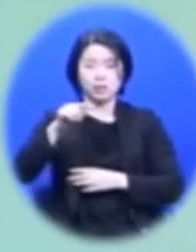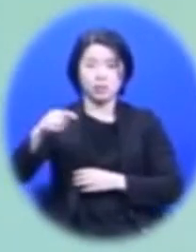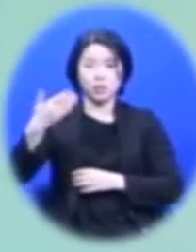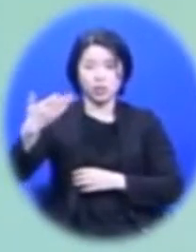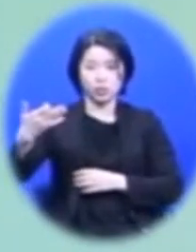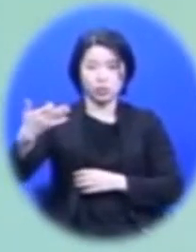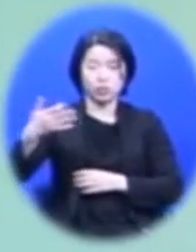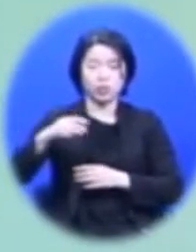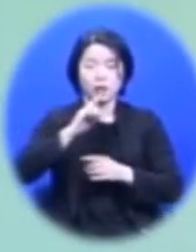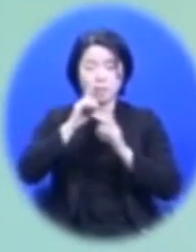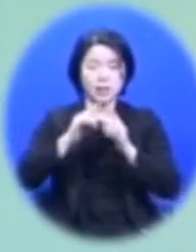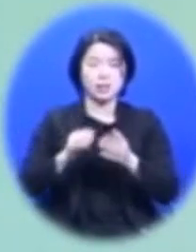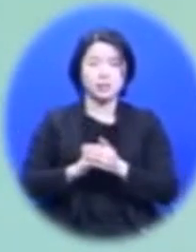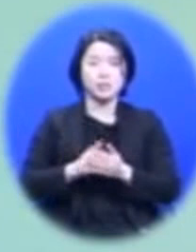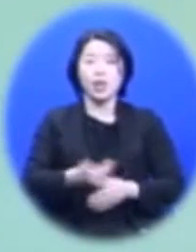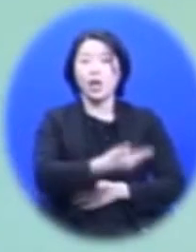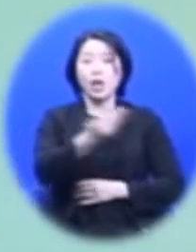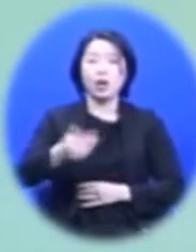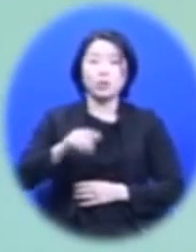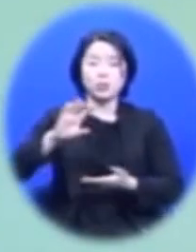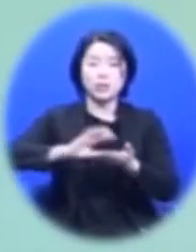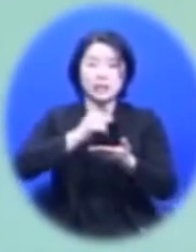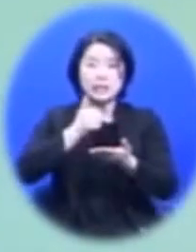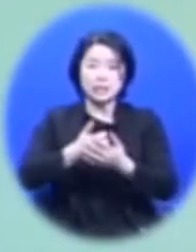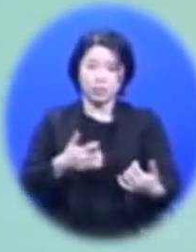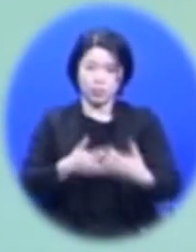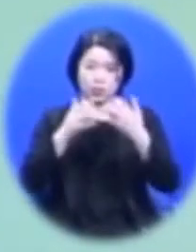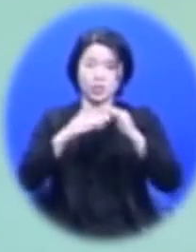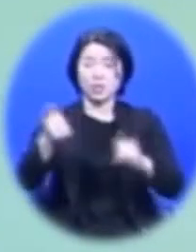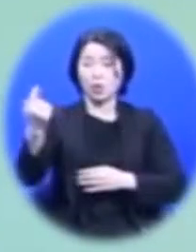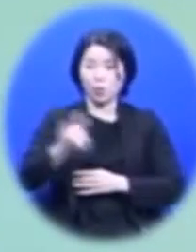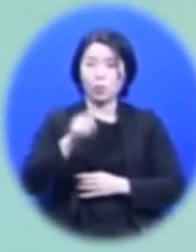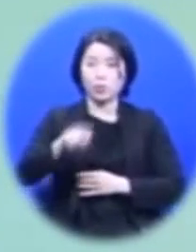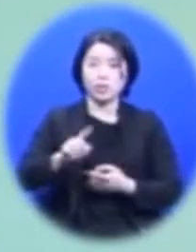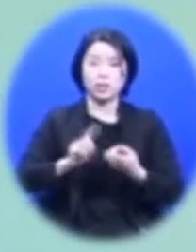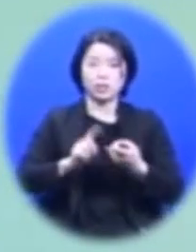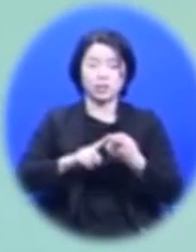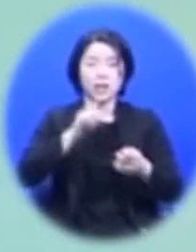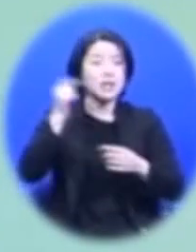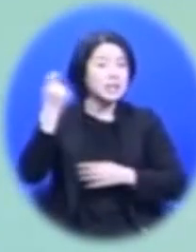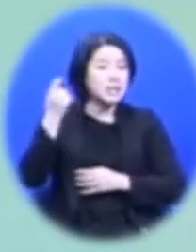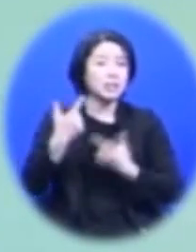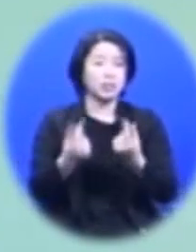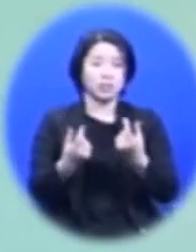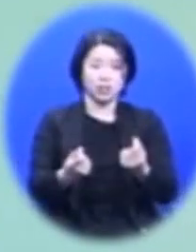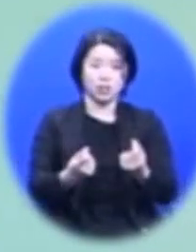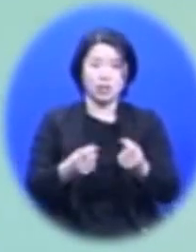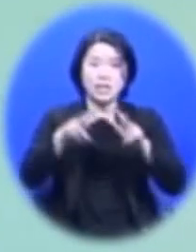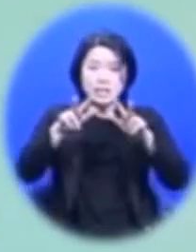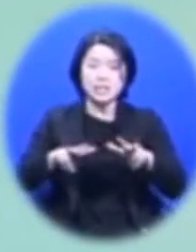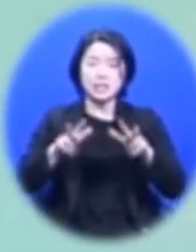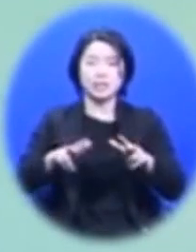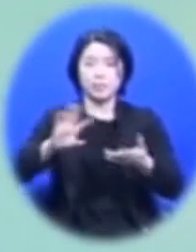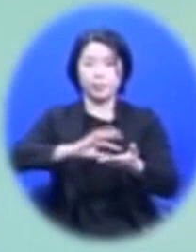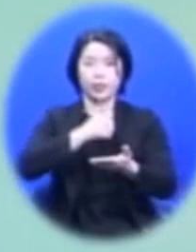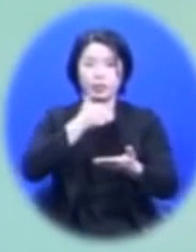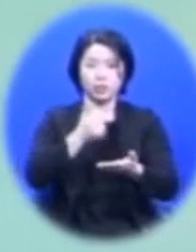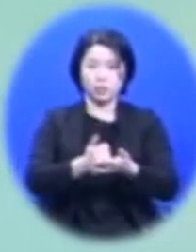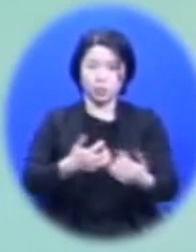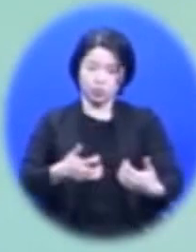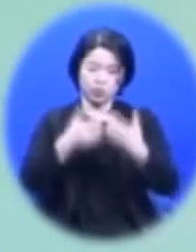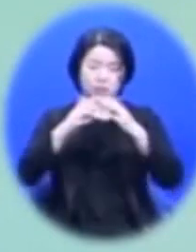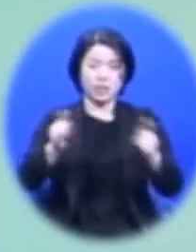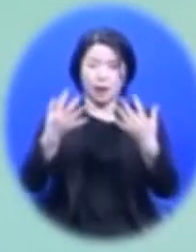19절까지 말씀하셨습니다. 여러분이 그리스도의 적대자가 올 것이라는 말을 들은 것과 같이 지금 그리스도의 적대자가